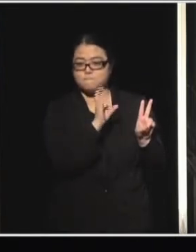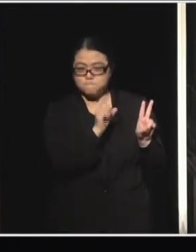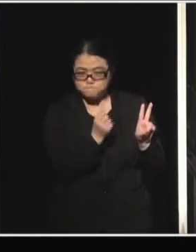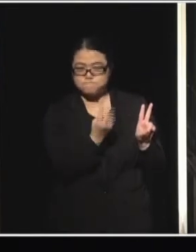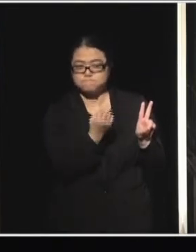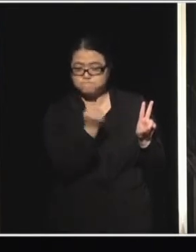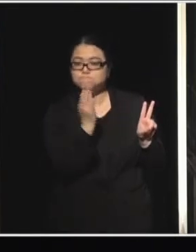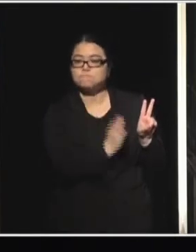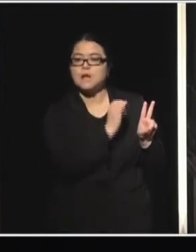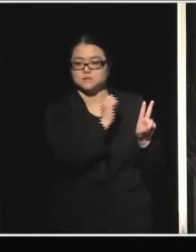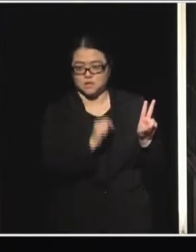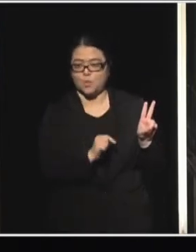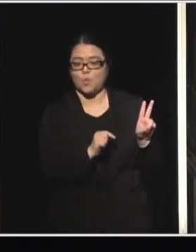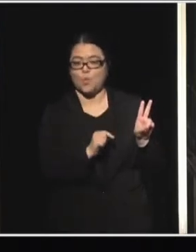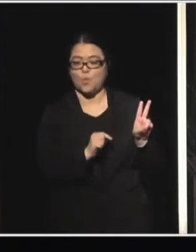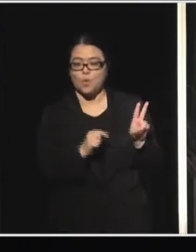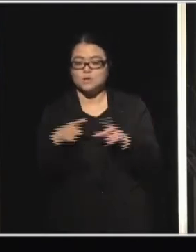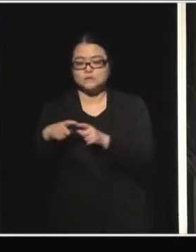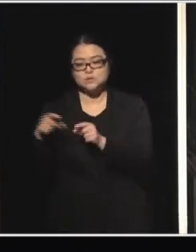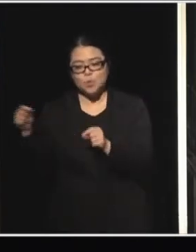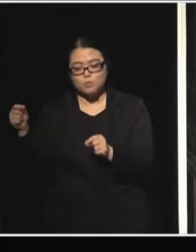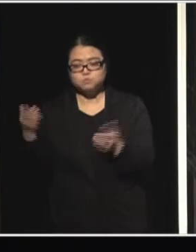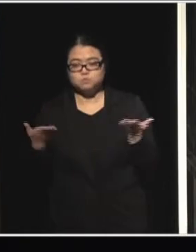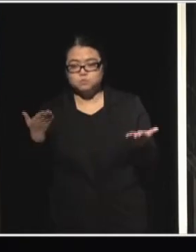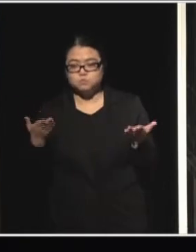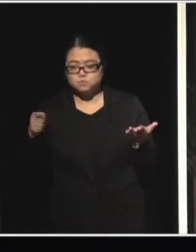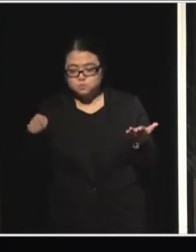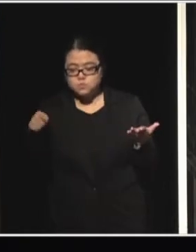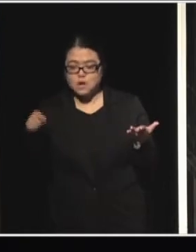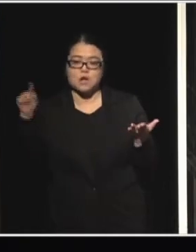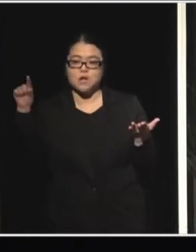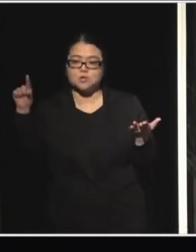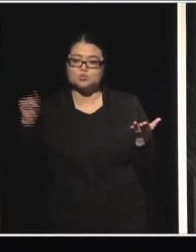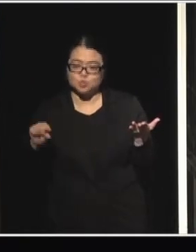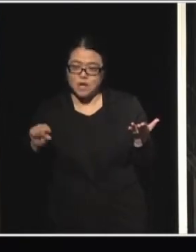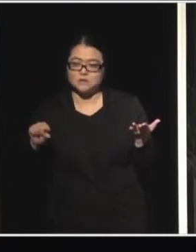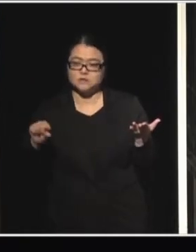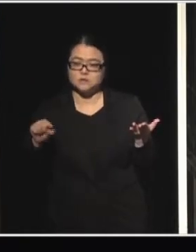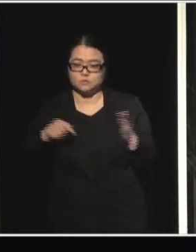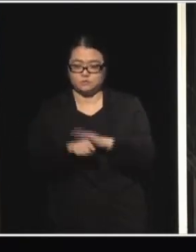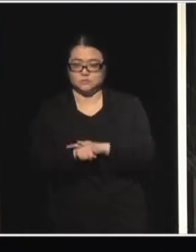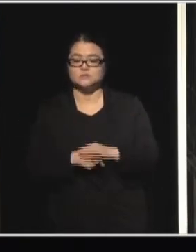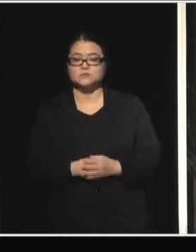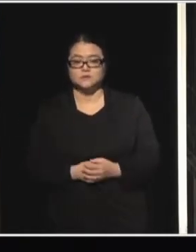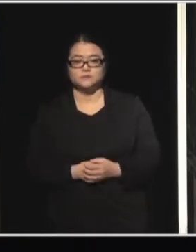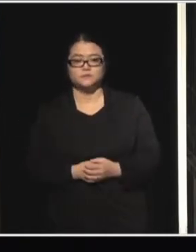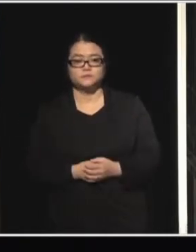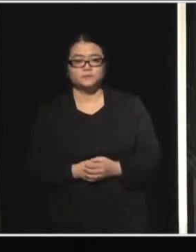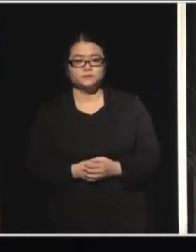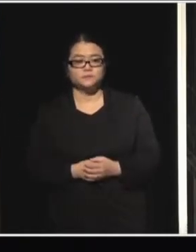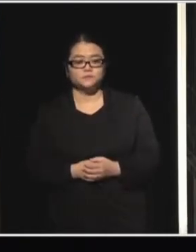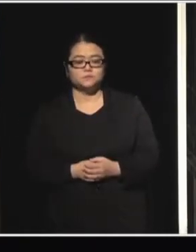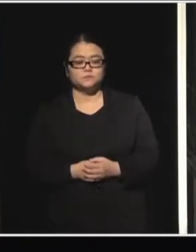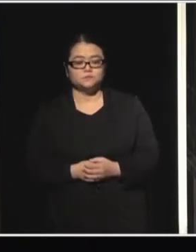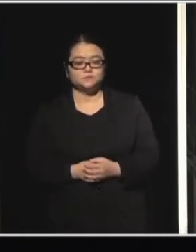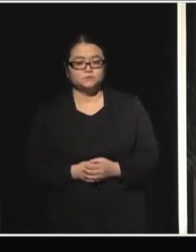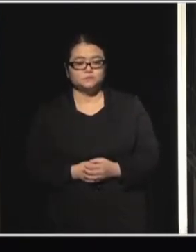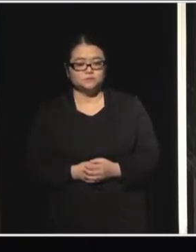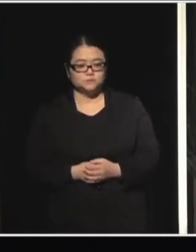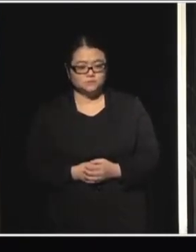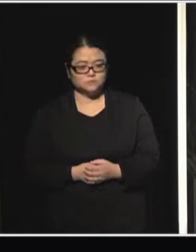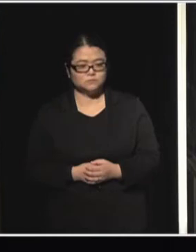日本の死亡率は比較的少ないんではないかと言われていますそれはこの日本や後アジア系は